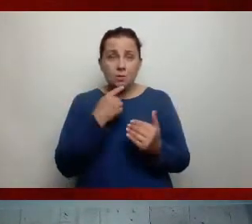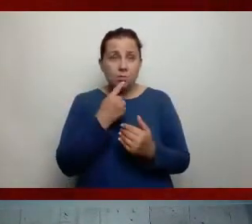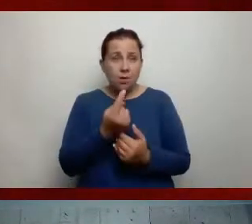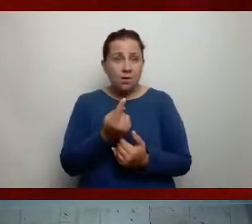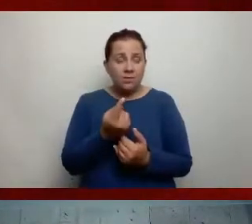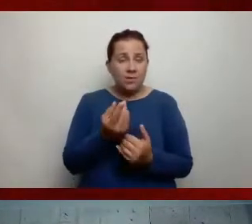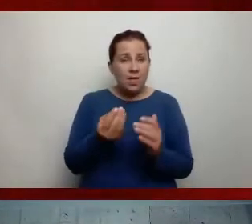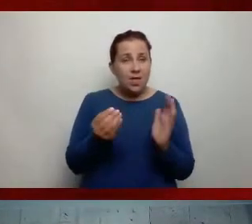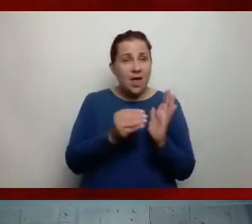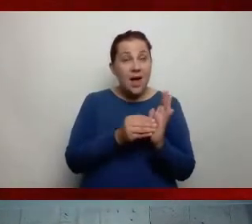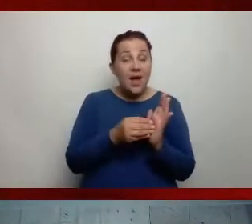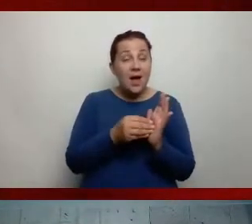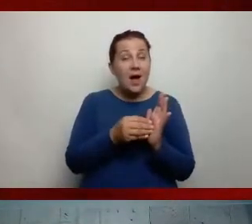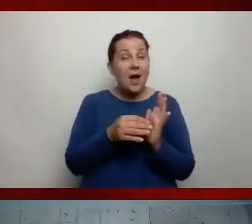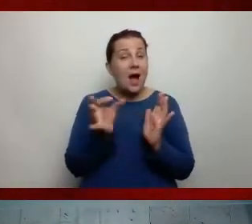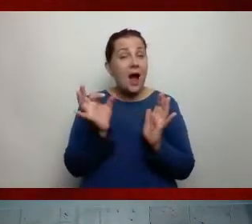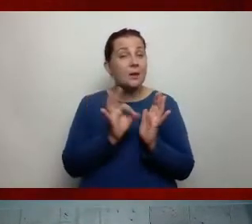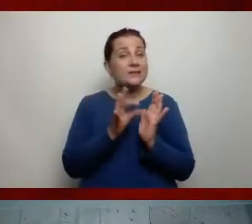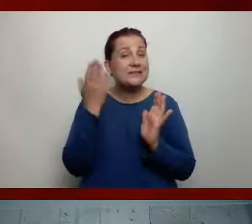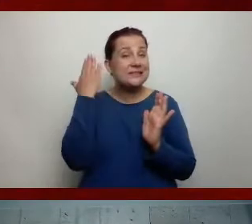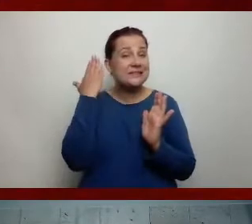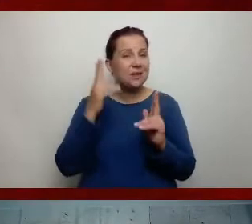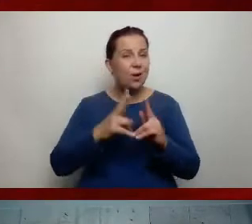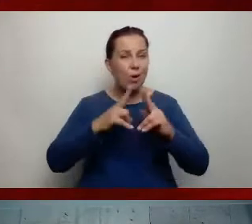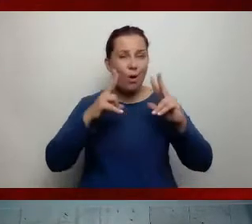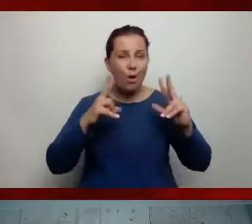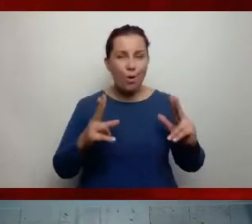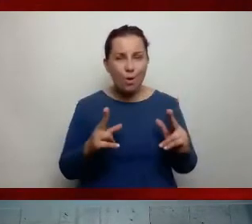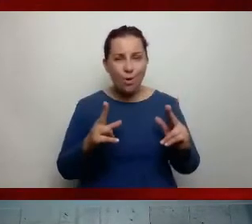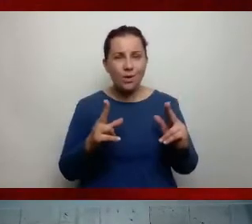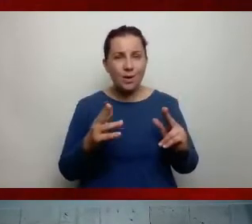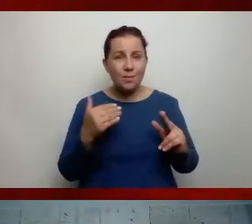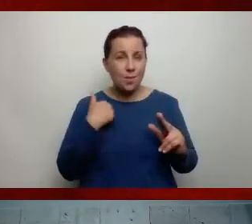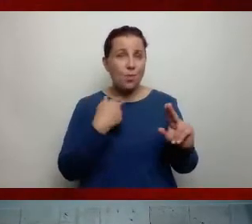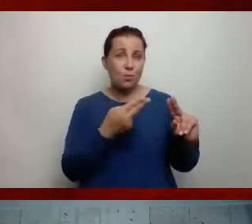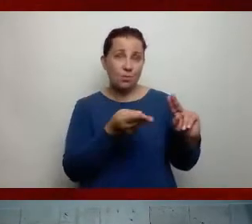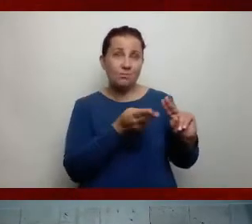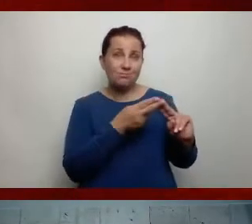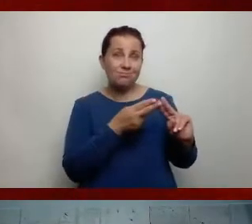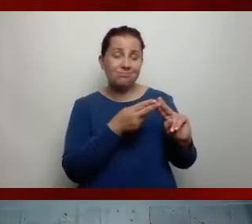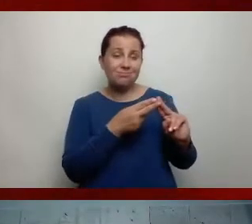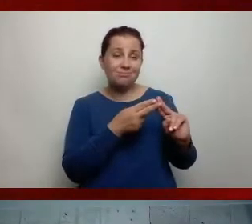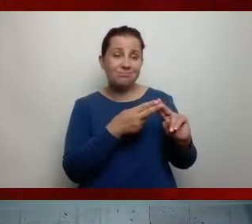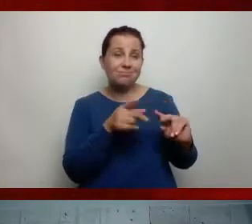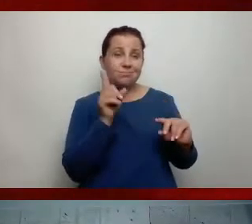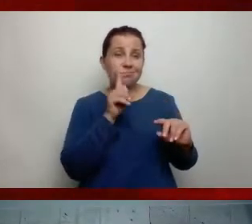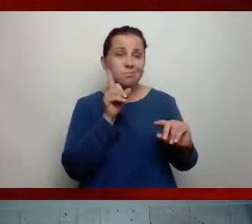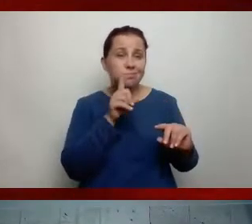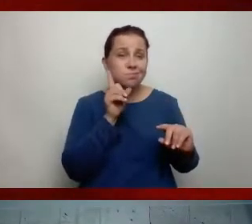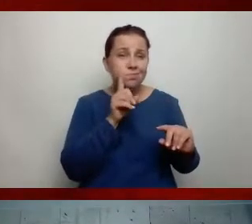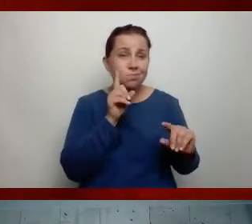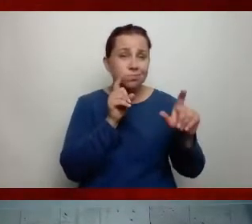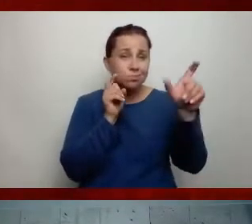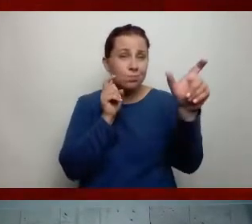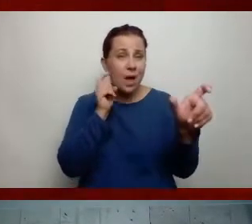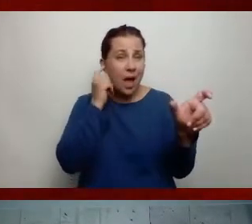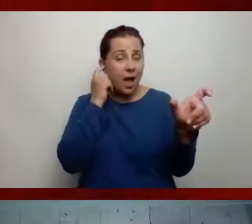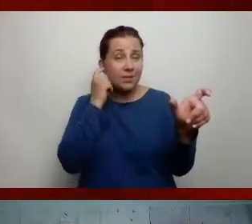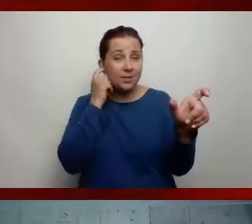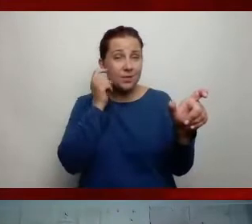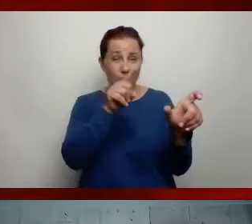tak się zdarzyło, że w ostatnim okresie miałem kontakt z panem Jörn Simenem